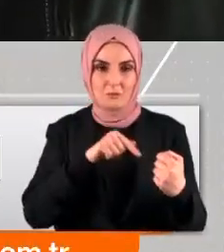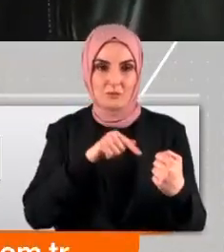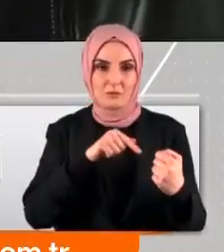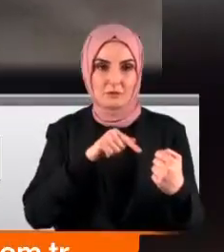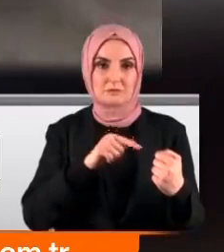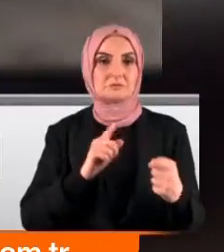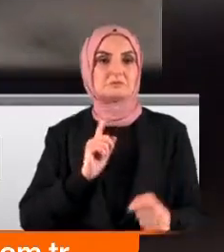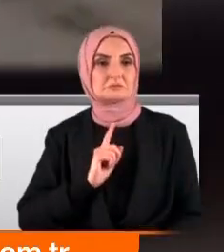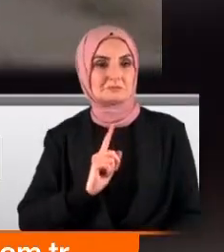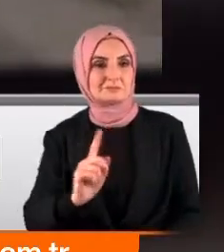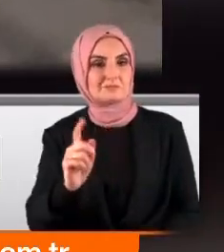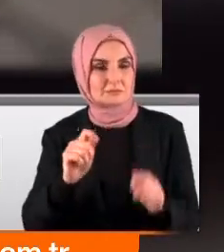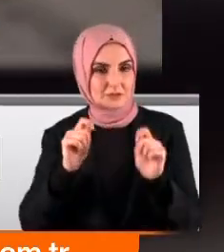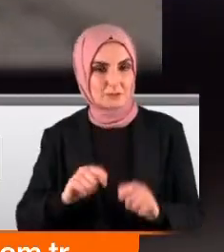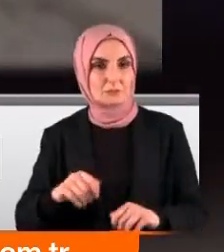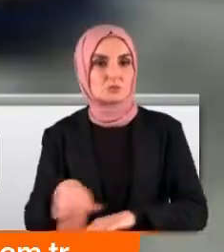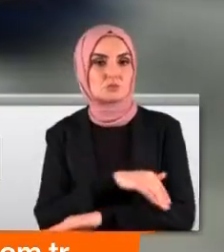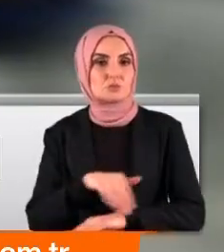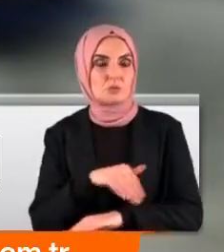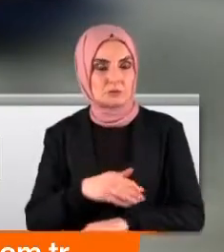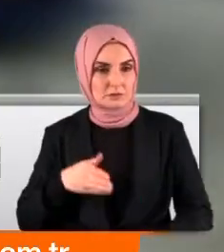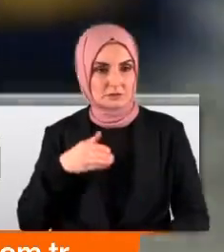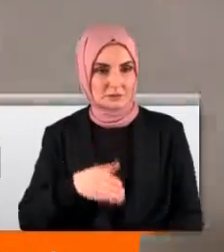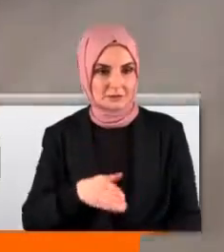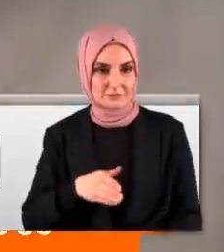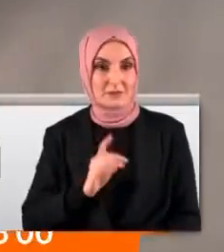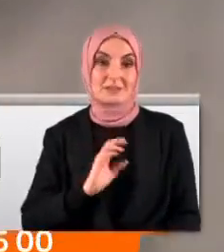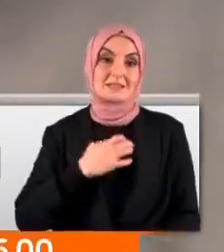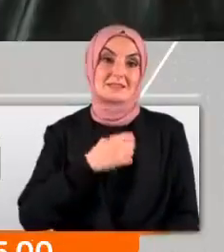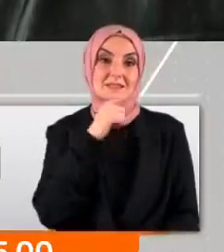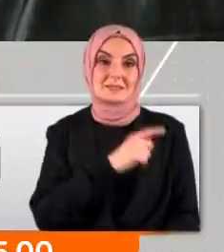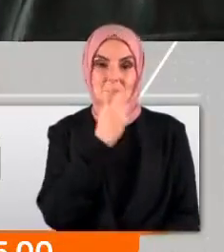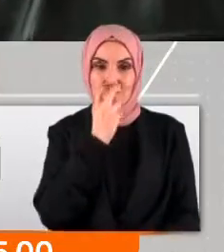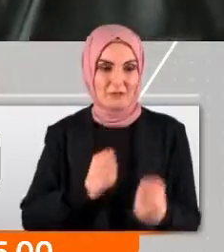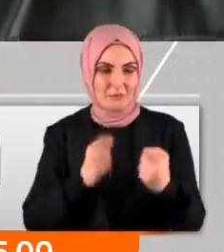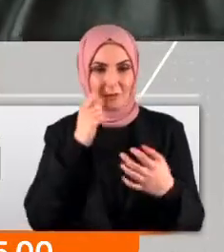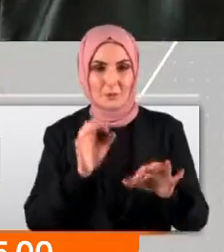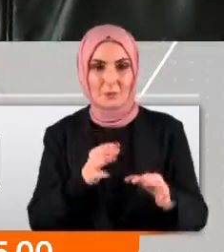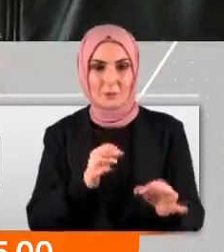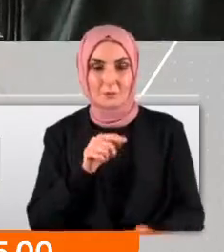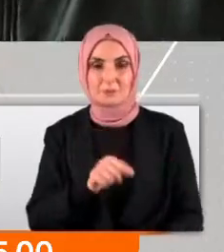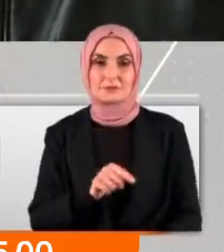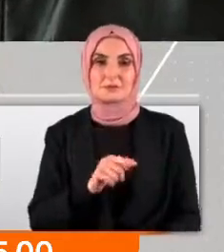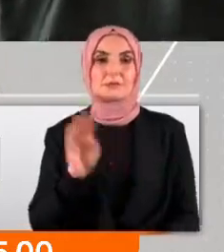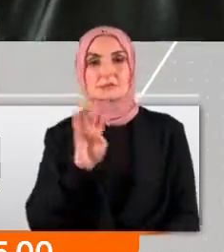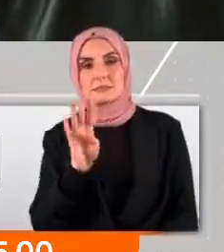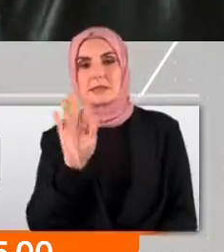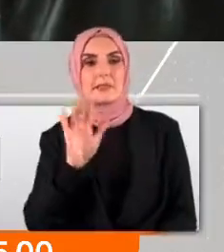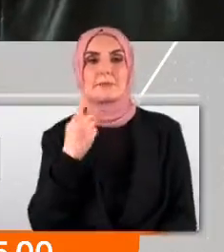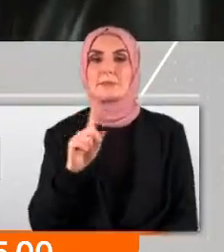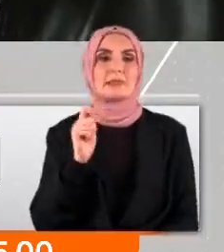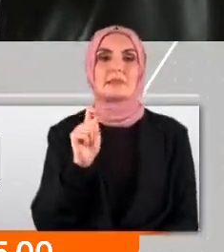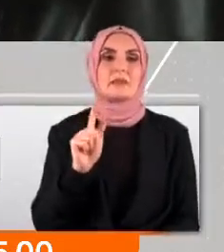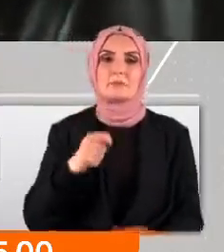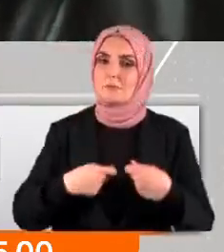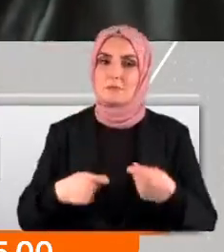sokağa giriyor. Sürücüsü gözü gibi bakıyordu araca. Modifiye fuarlarına dahi katılıyordu. 40-50 milyarlık bir şey vardı, modifiyeler